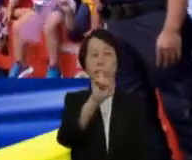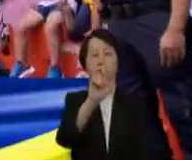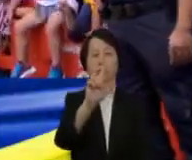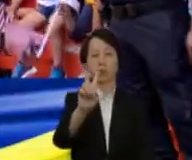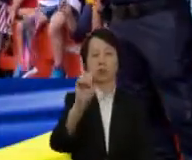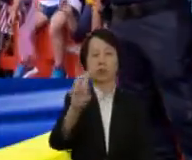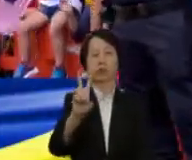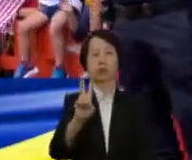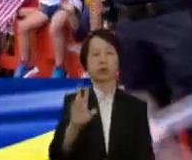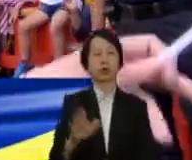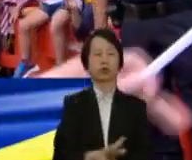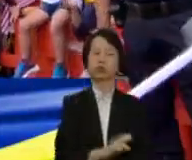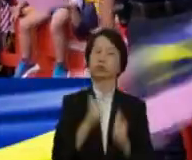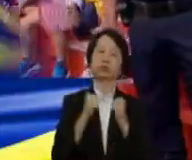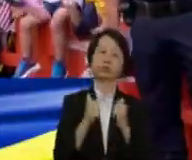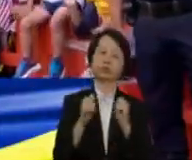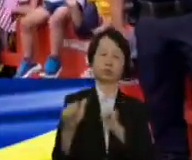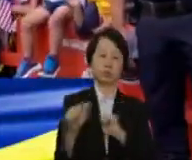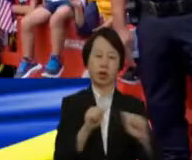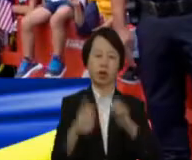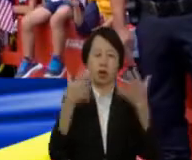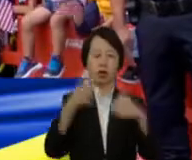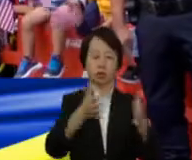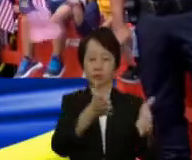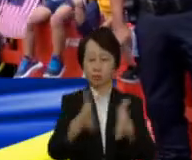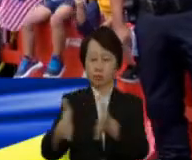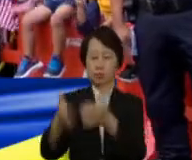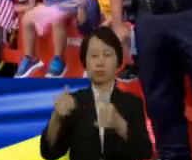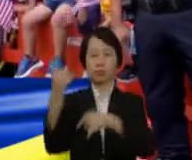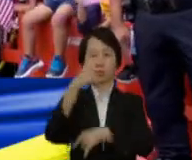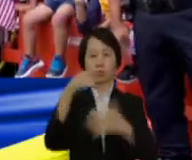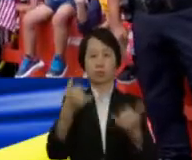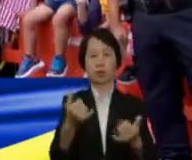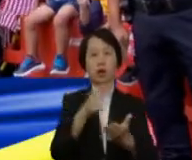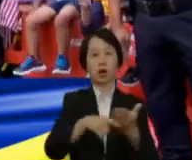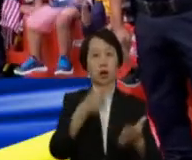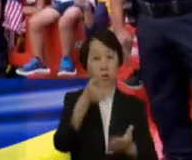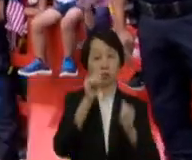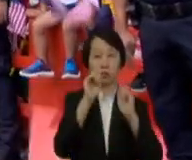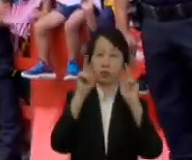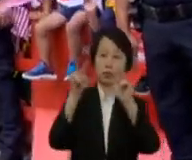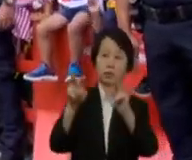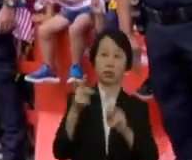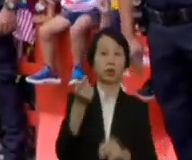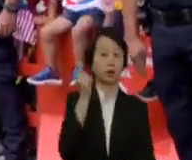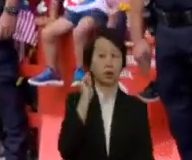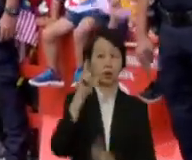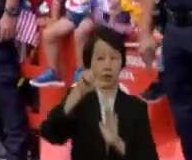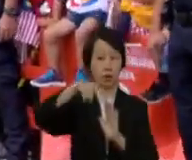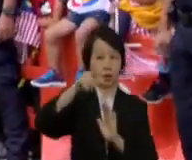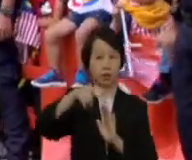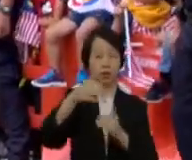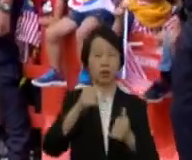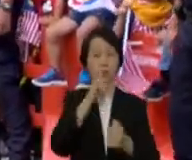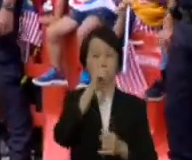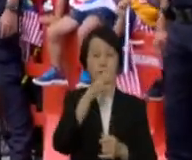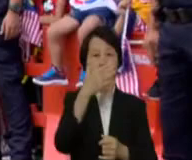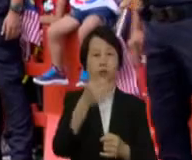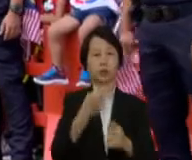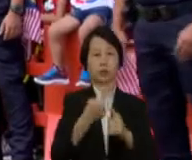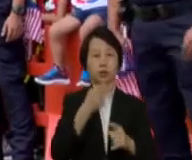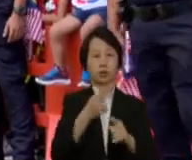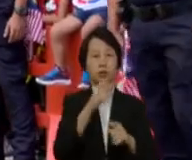2022. Cukup menarik aktiviti yang telah pun dirangka untuk hari ini. Apa yang anda boleh saksikan sebentar saja lagi, pastinya perarakan